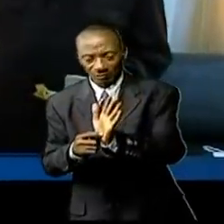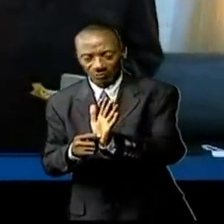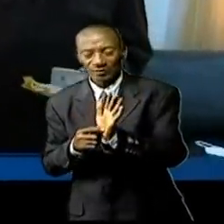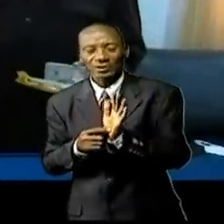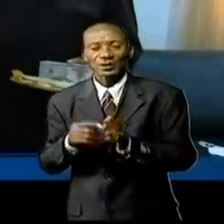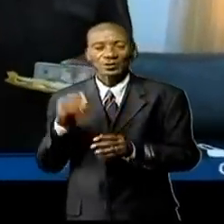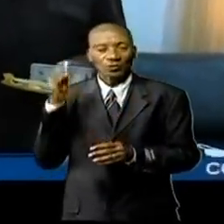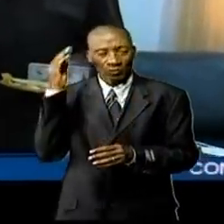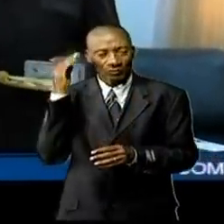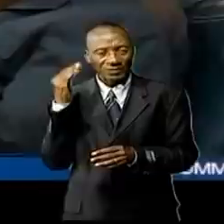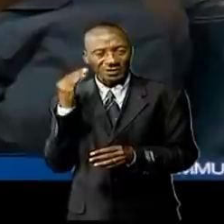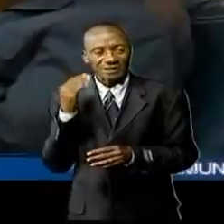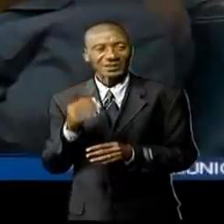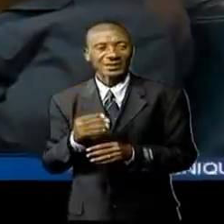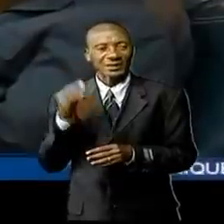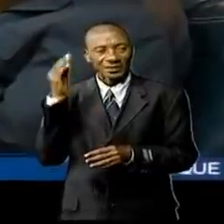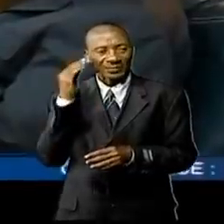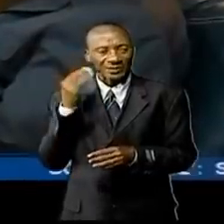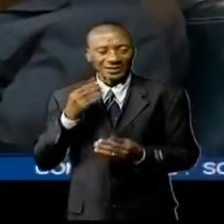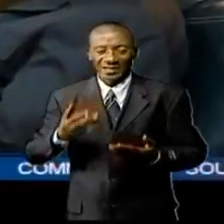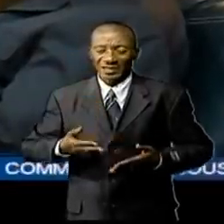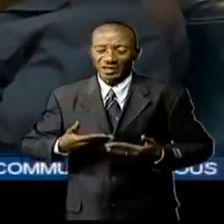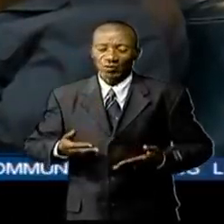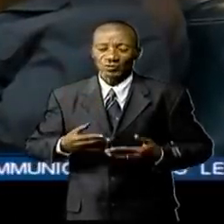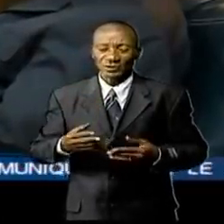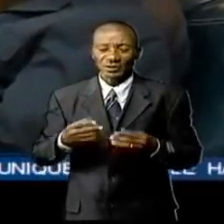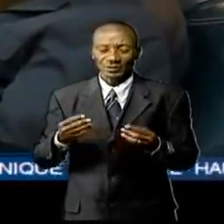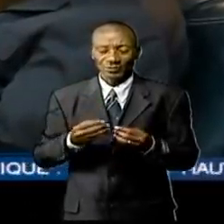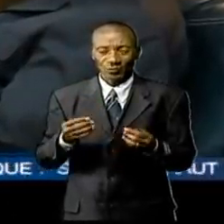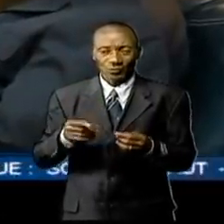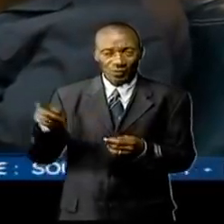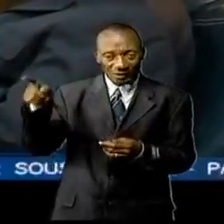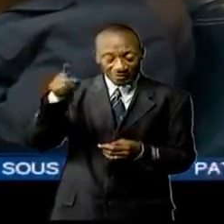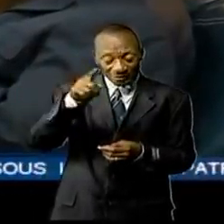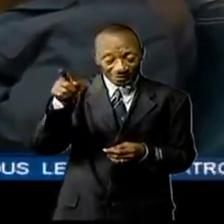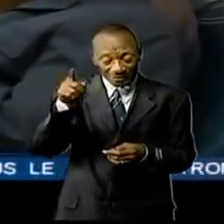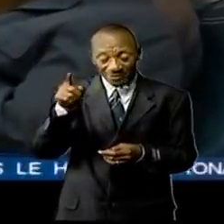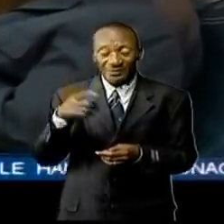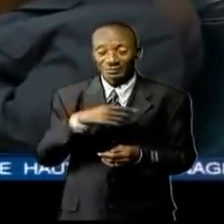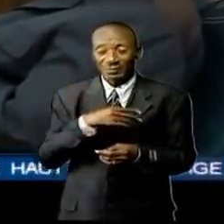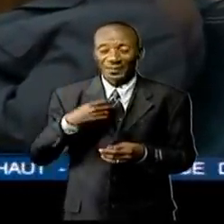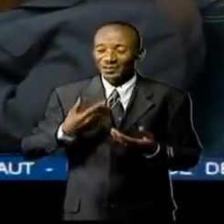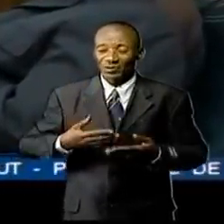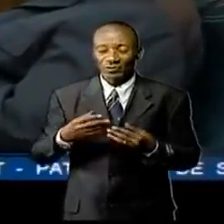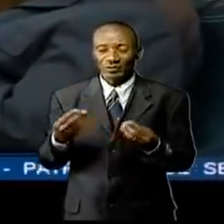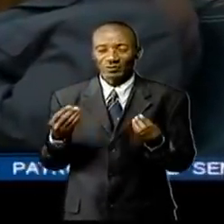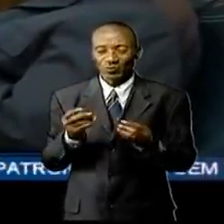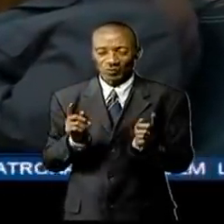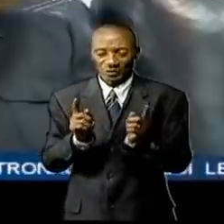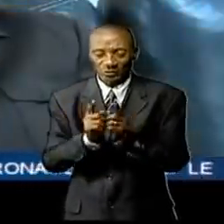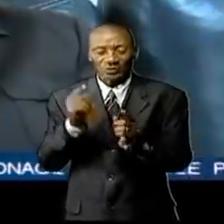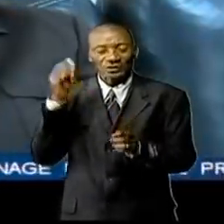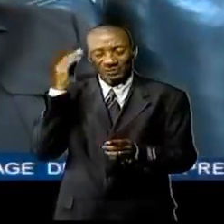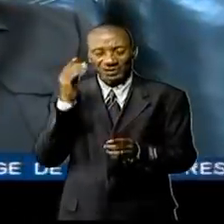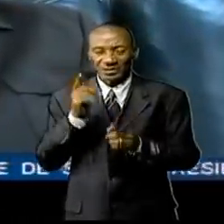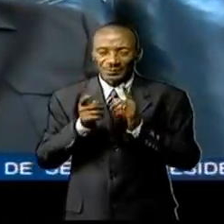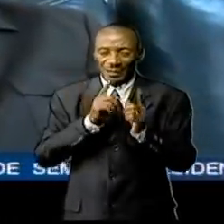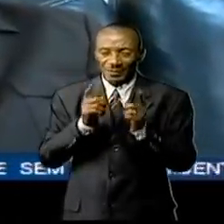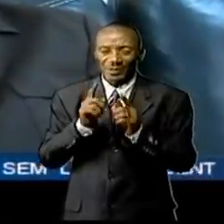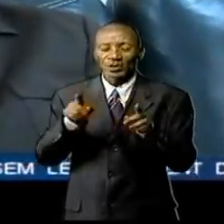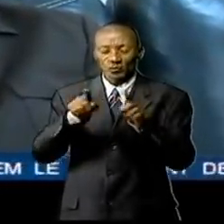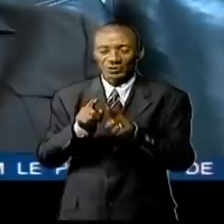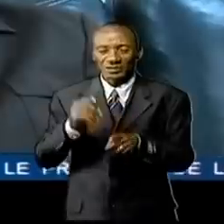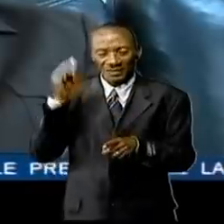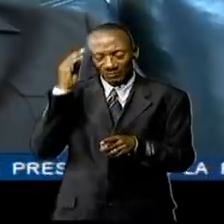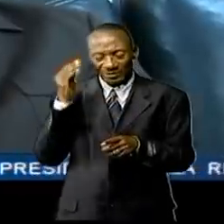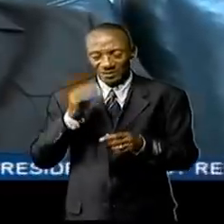dite impressionnée par l'accueil lui réservé par Modeste Moutinga et lui a promis de transmettre les remerciements à tous les fidèles de l'église méthodiste